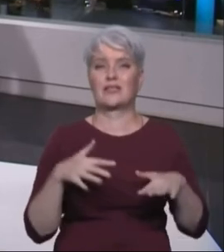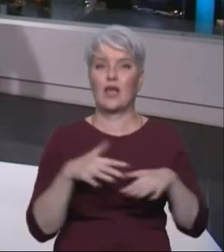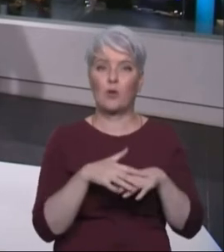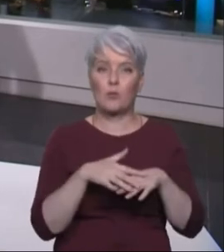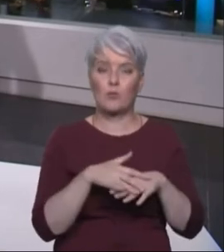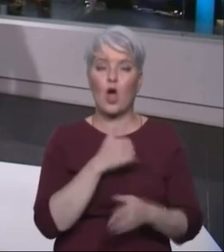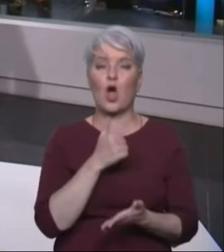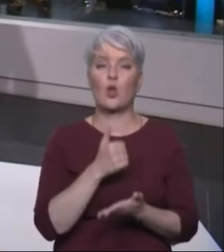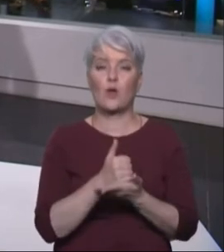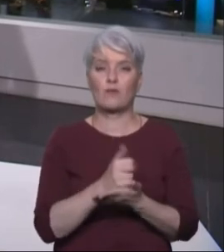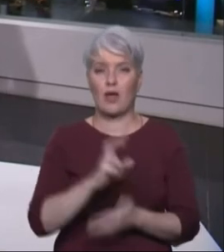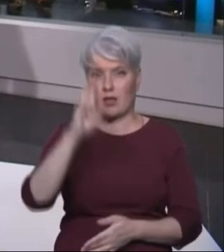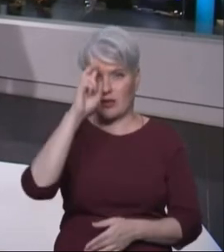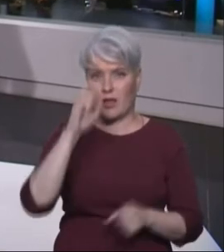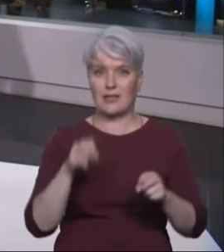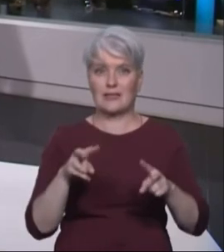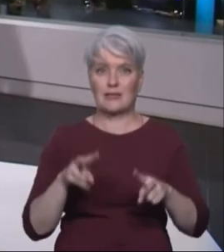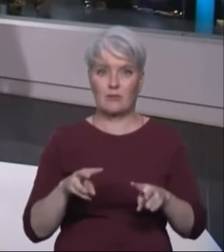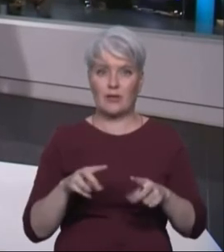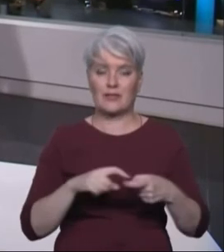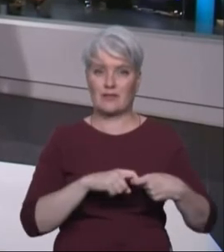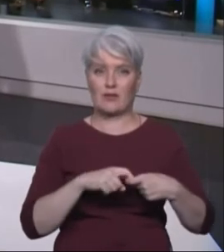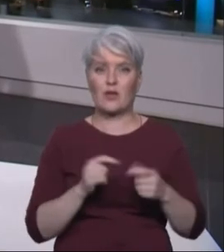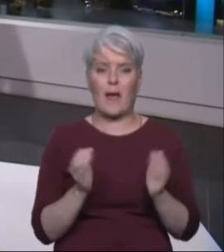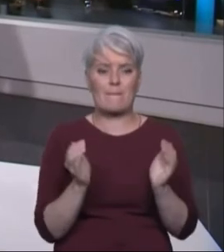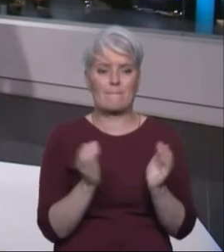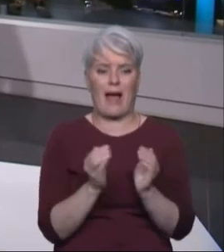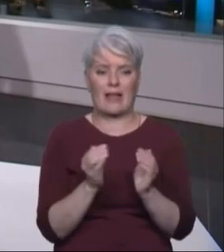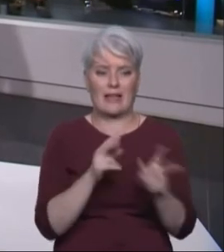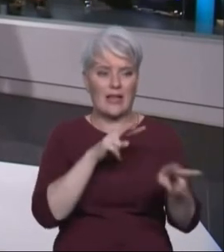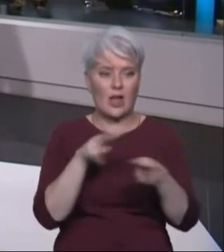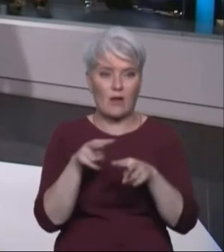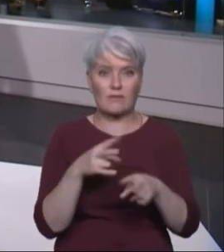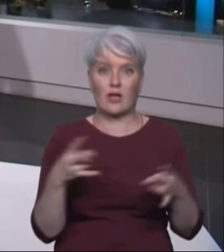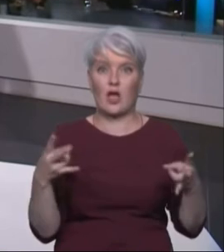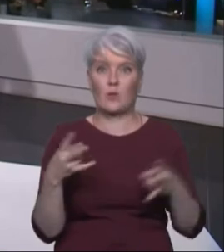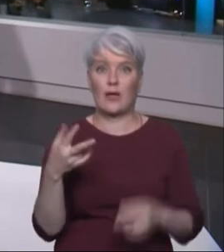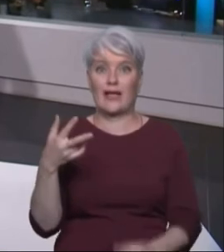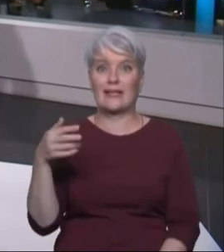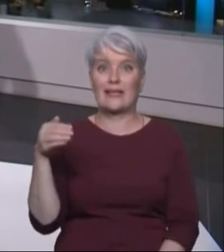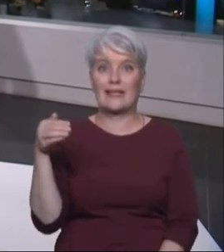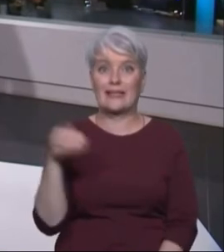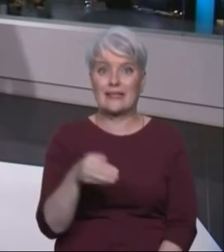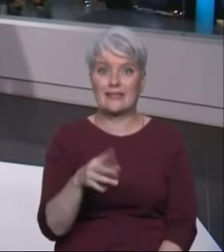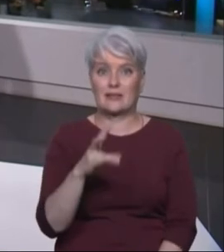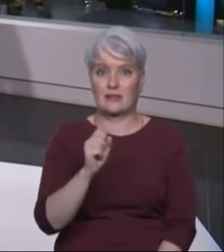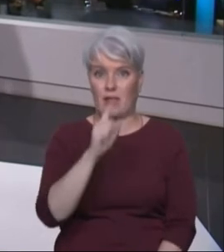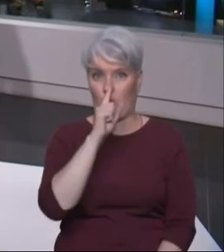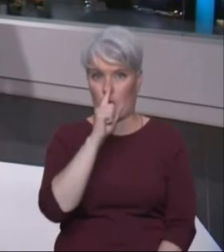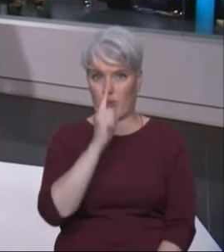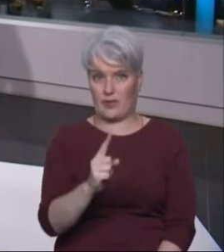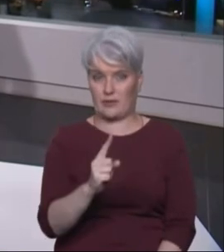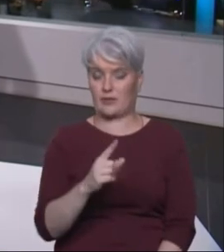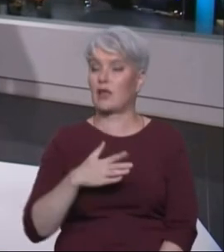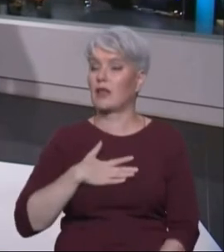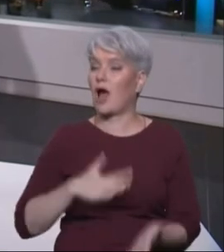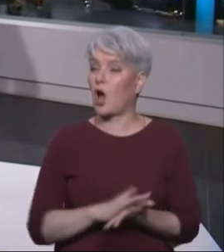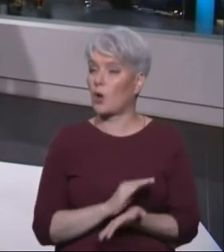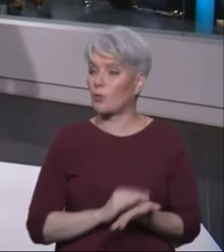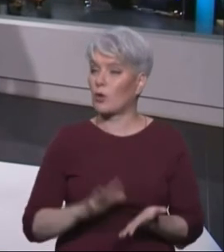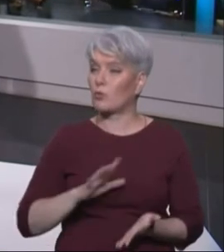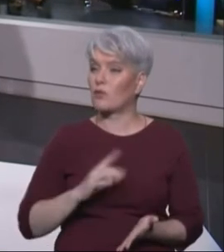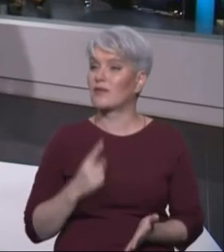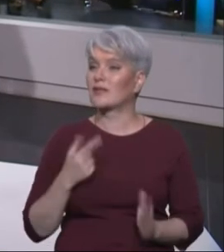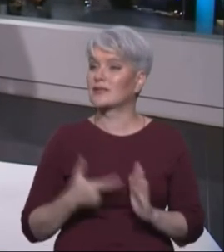держспецзв'язку лише малих розвідувальних Дронів воїнам потрібно 3 000 на місяць наша країна пугаченка побувала в